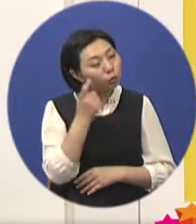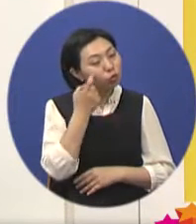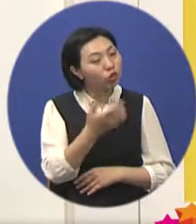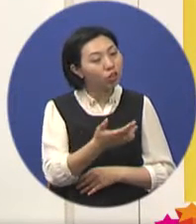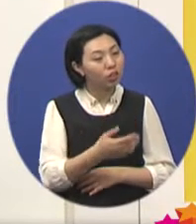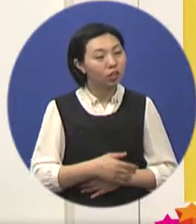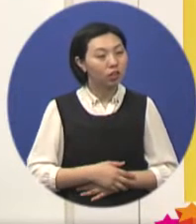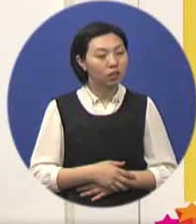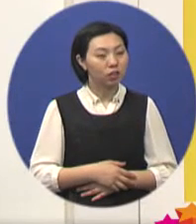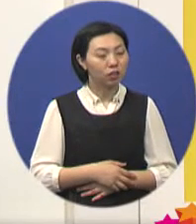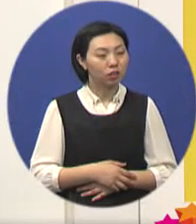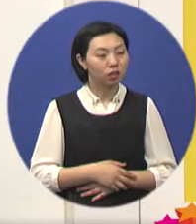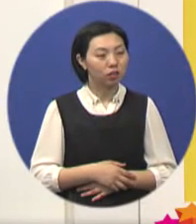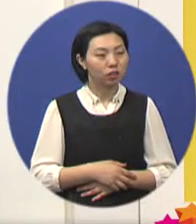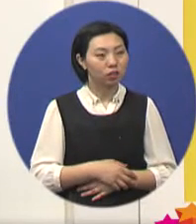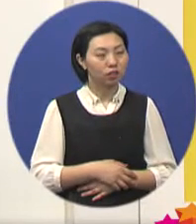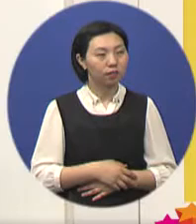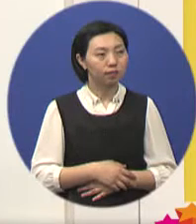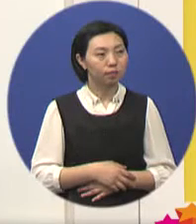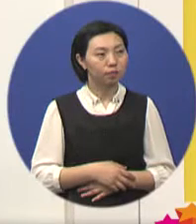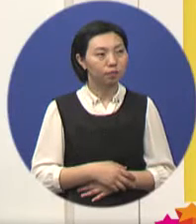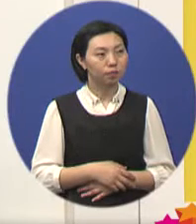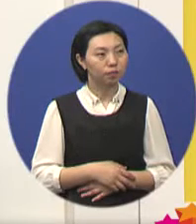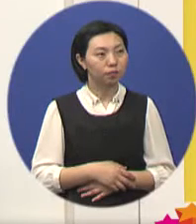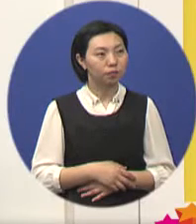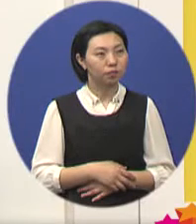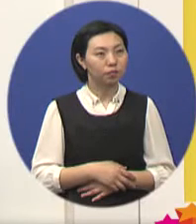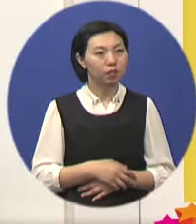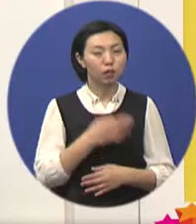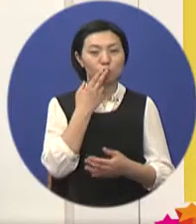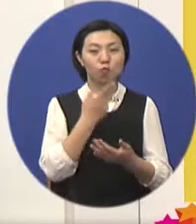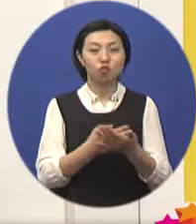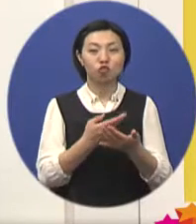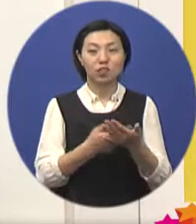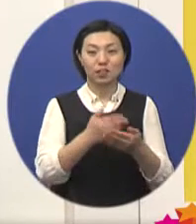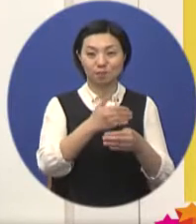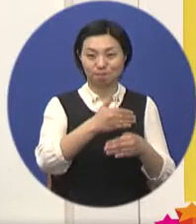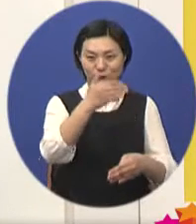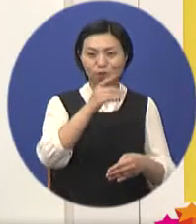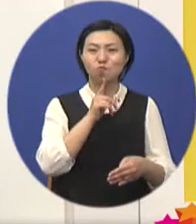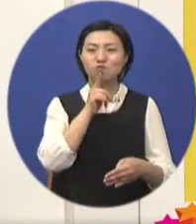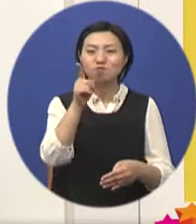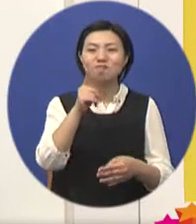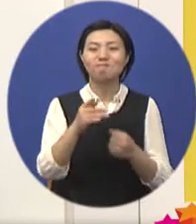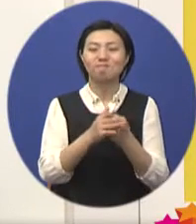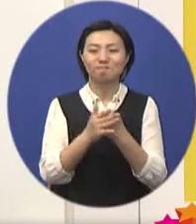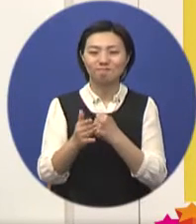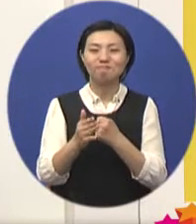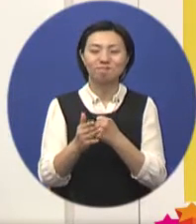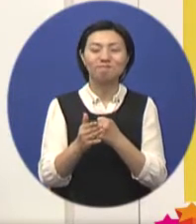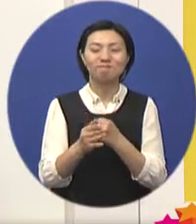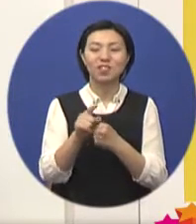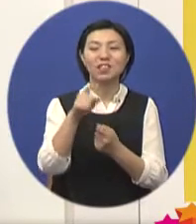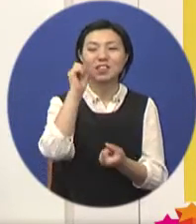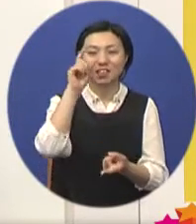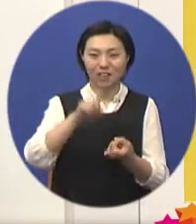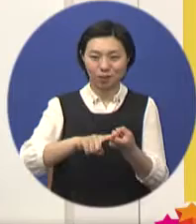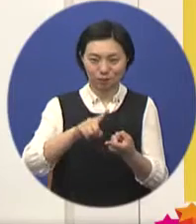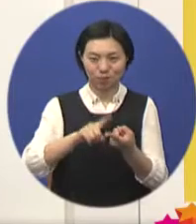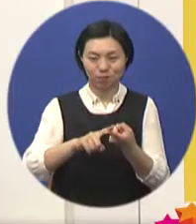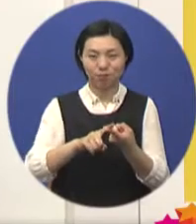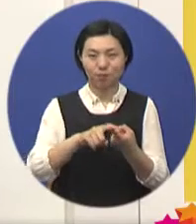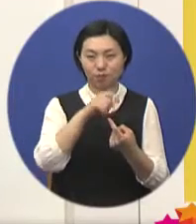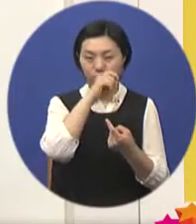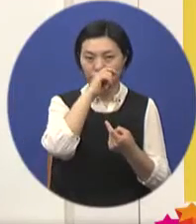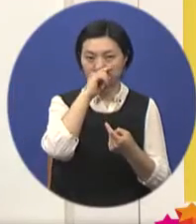아, 이 노래를 뭐 신청했는데 뭐 이 노래로 네. 그렇게 하시죠? 예. 예, 예. 네. 그럼